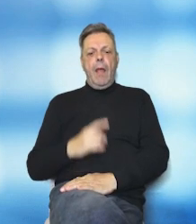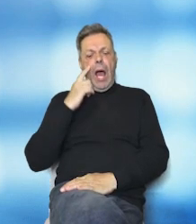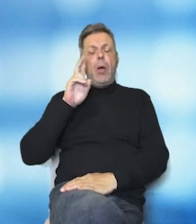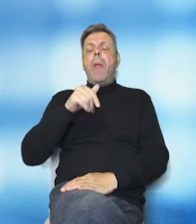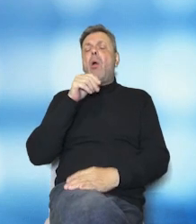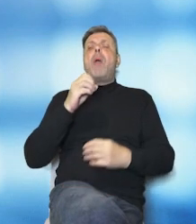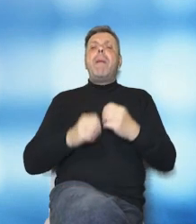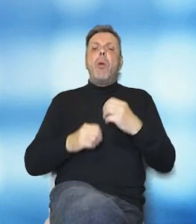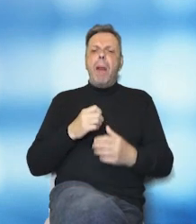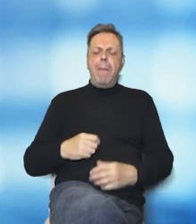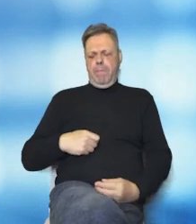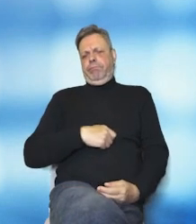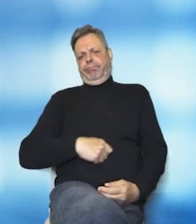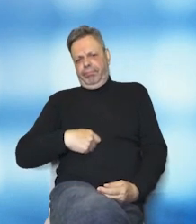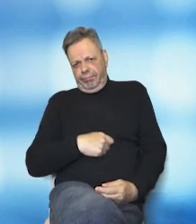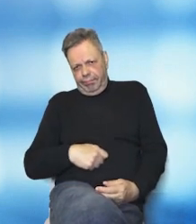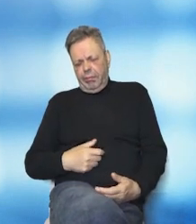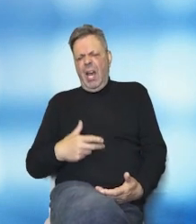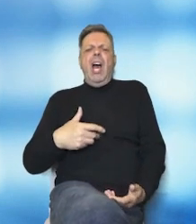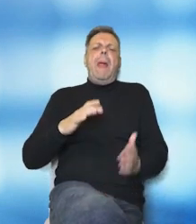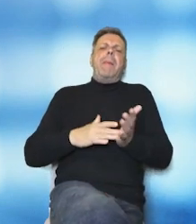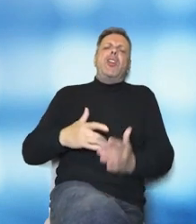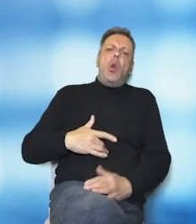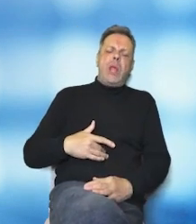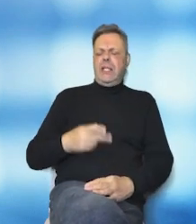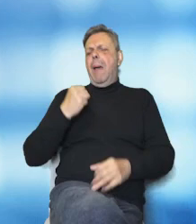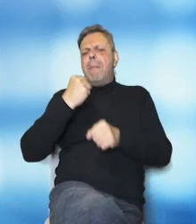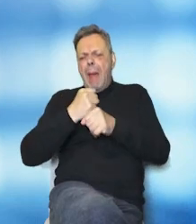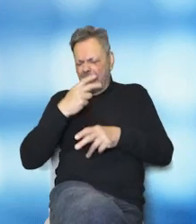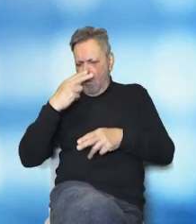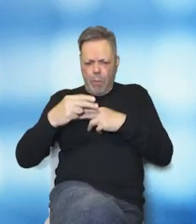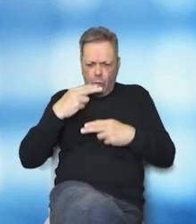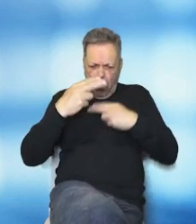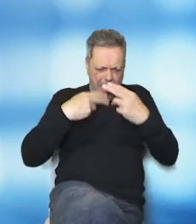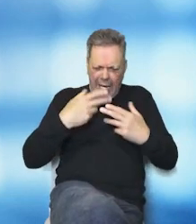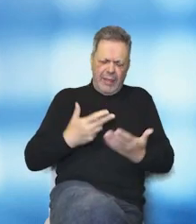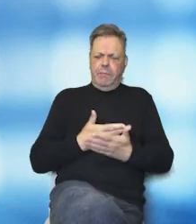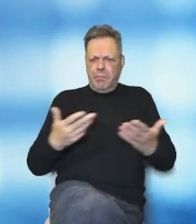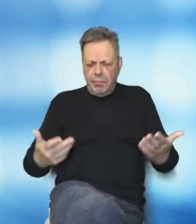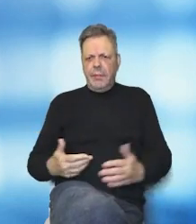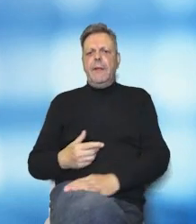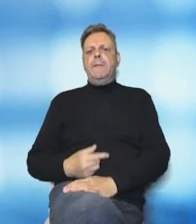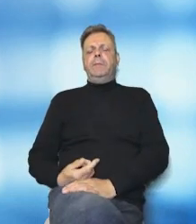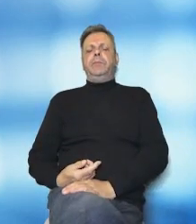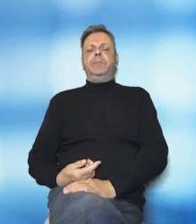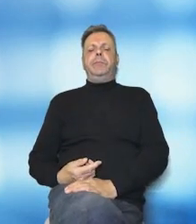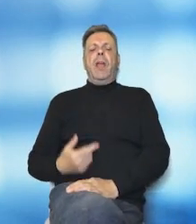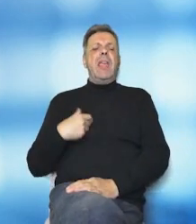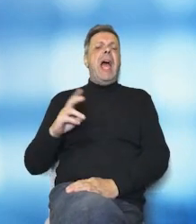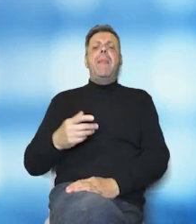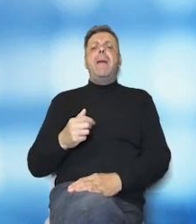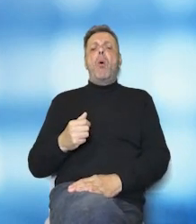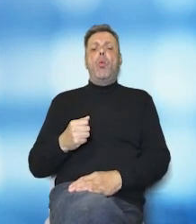neki problem sa gastrointestinalnim traktom, napravimo svu obradu, znači krvnu sliku, hemokult. Naravno, ja ne mogu